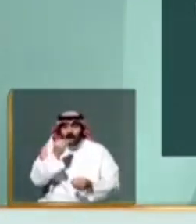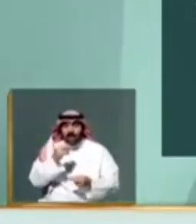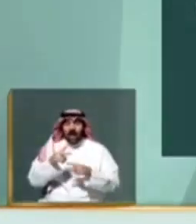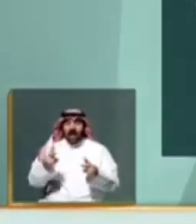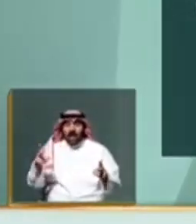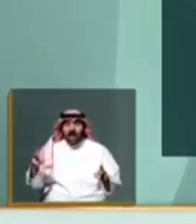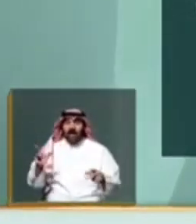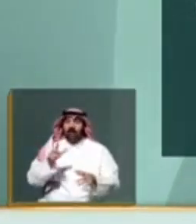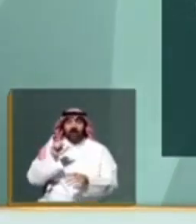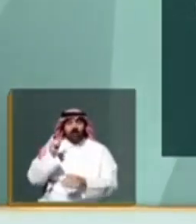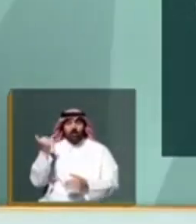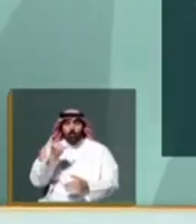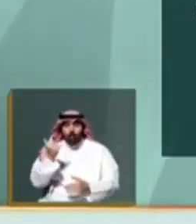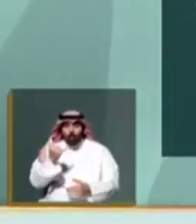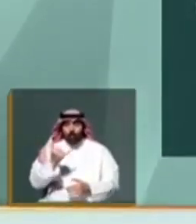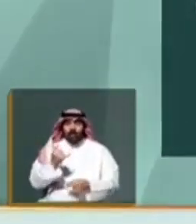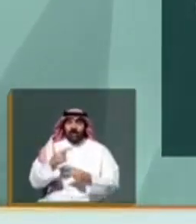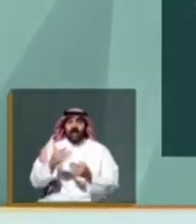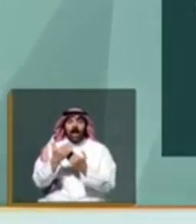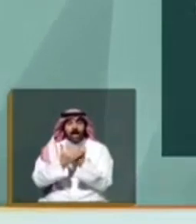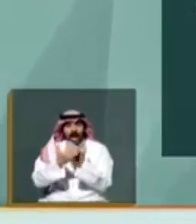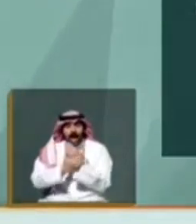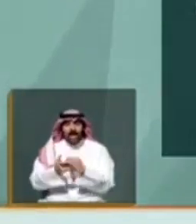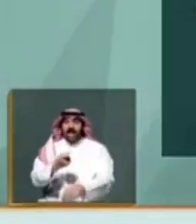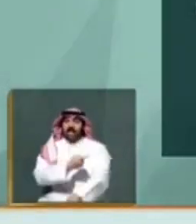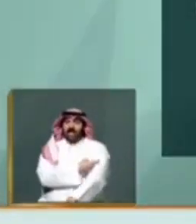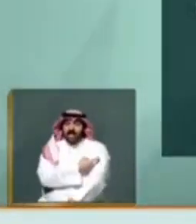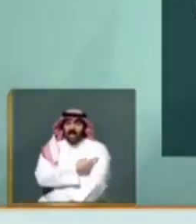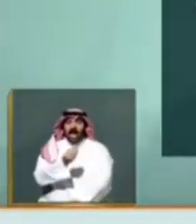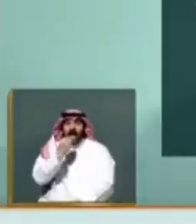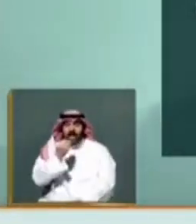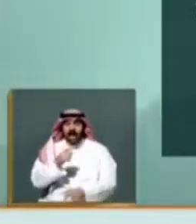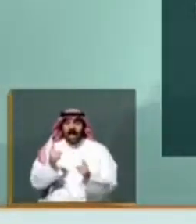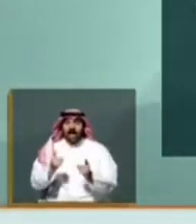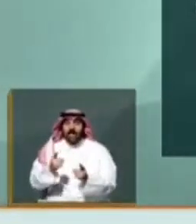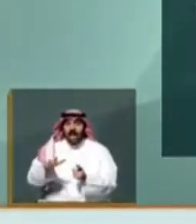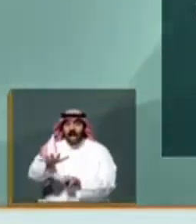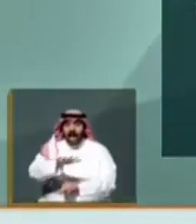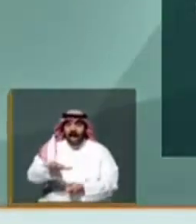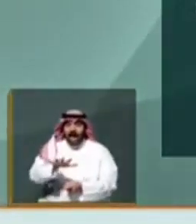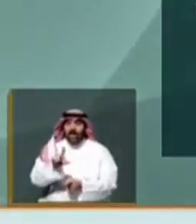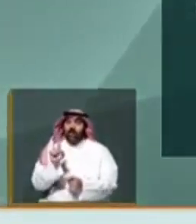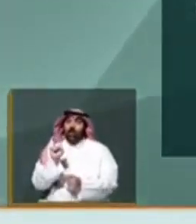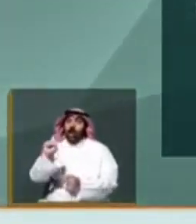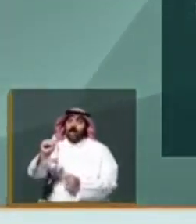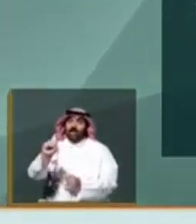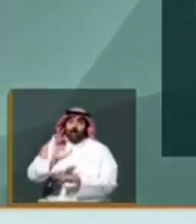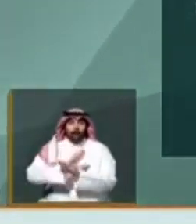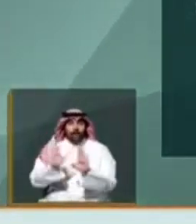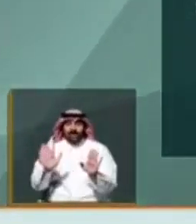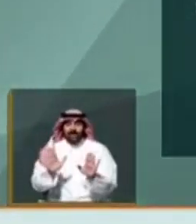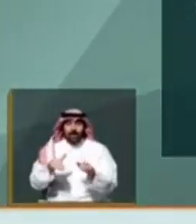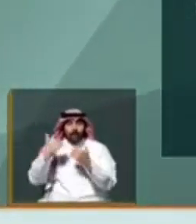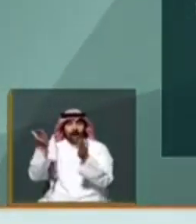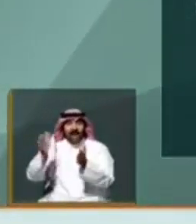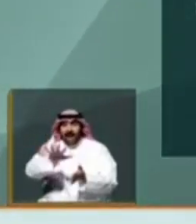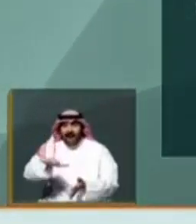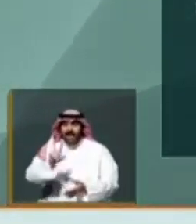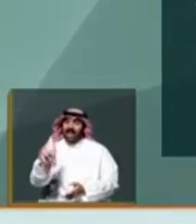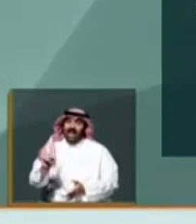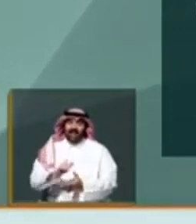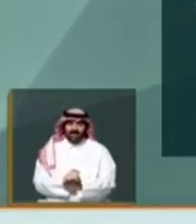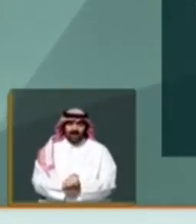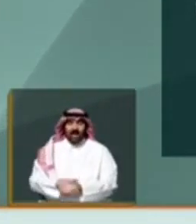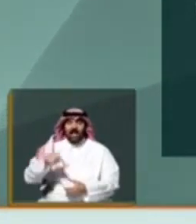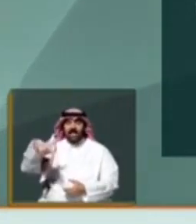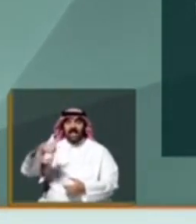الاحتياجات الضرورية فقط، مثل الرعاية الصحية والتموين، وذلك داخل نطاق الحي السكني الذي يقيمون فيه خلال الفترة من